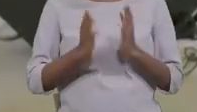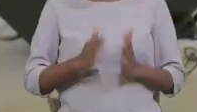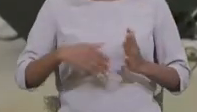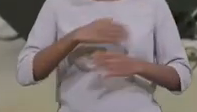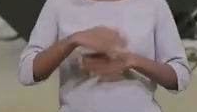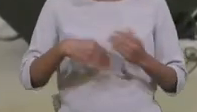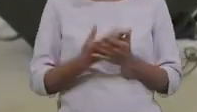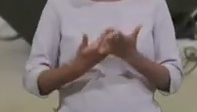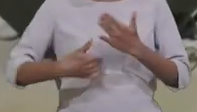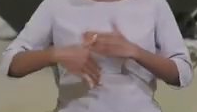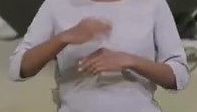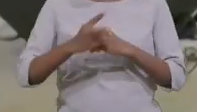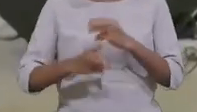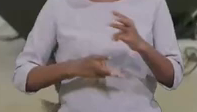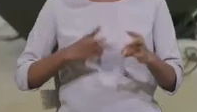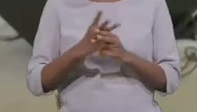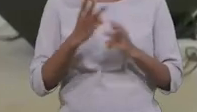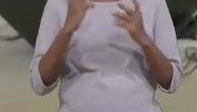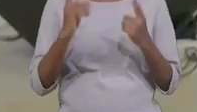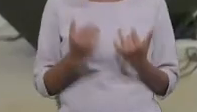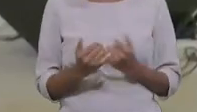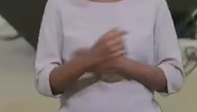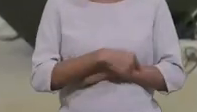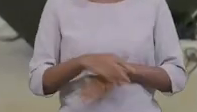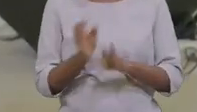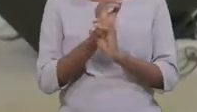serviteur partout dans le monde aujourd'hui,